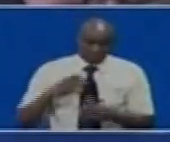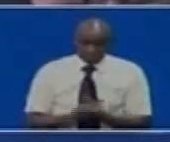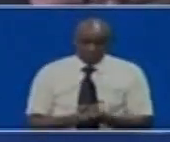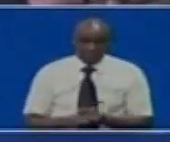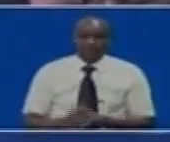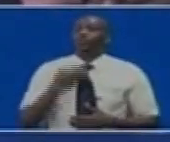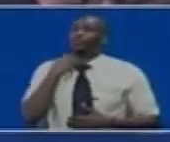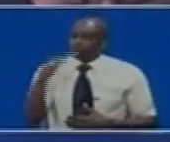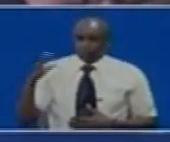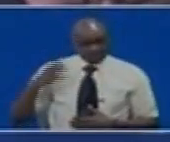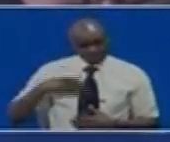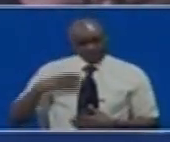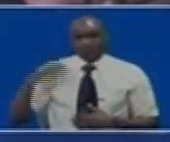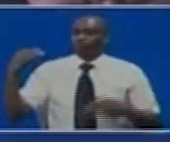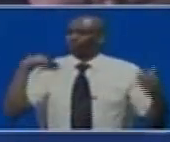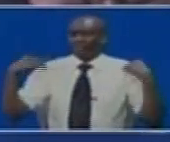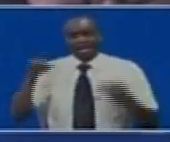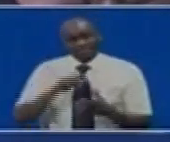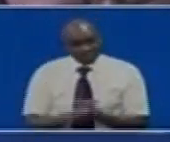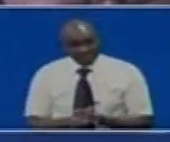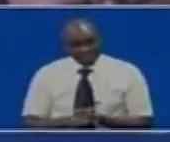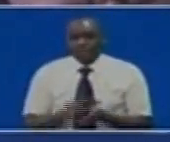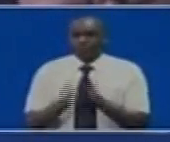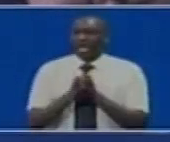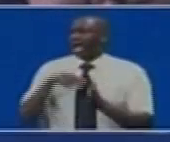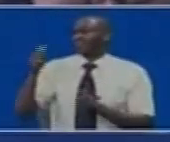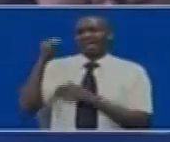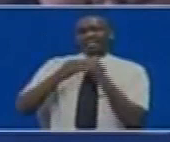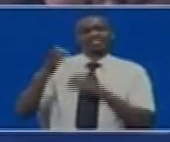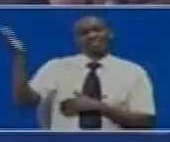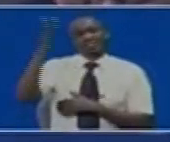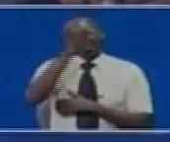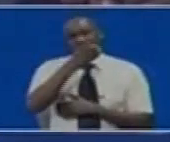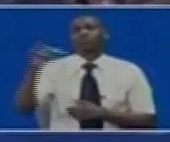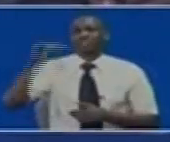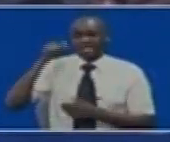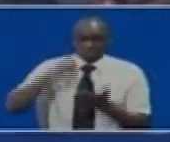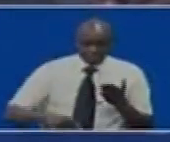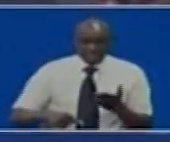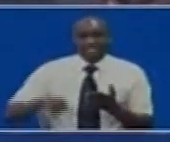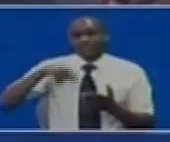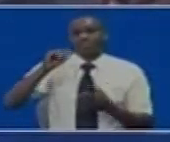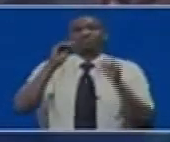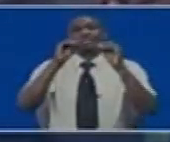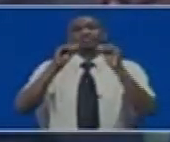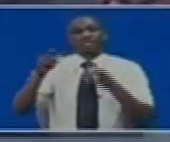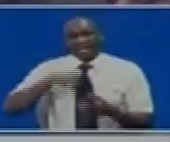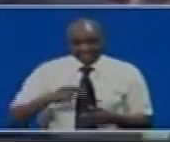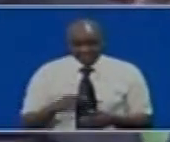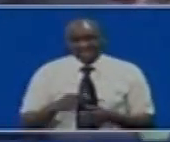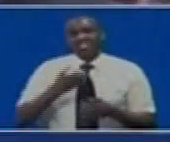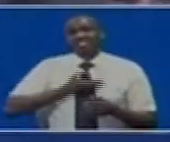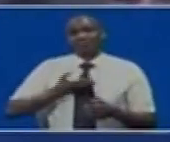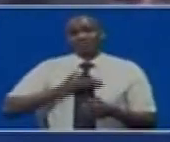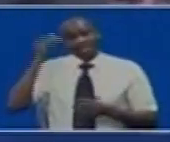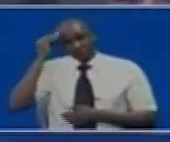Hatutaki tuingiliwe na nchi zingine wakituambia wanatusomesha sijui civic education